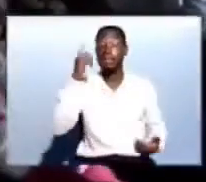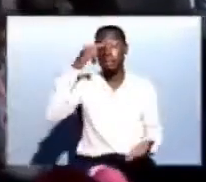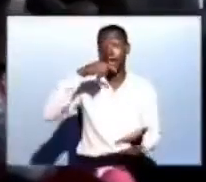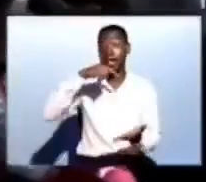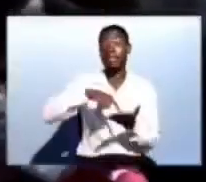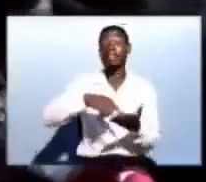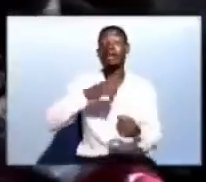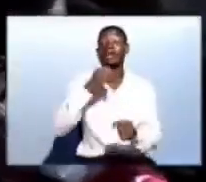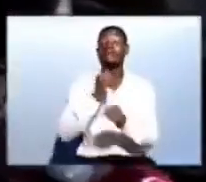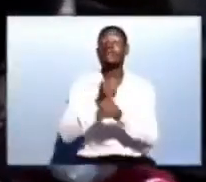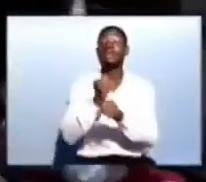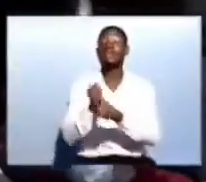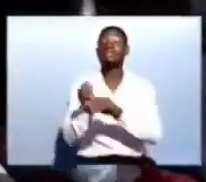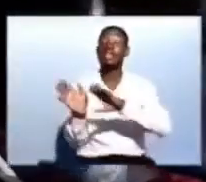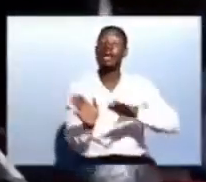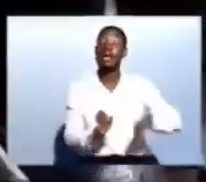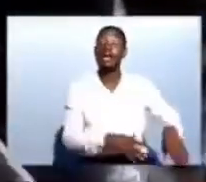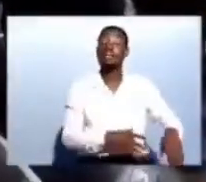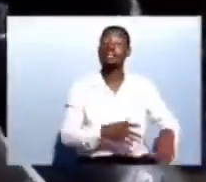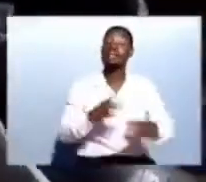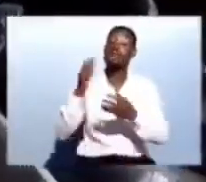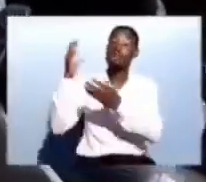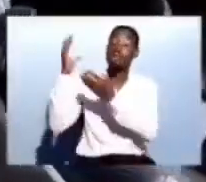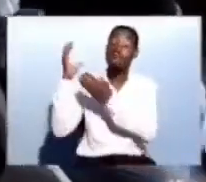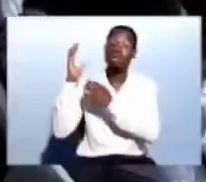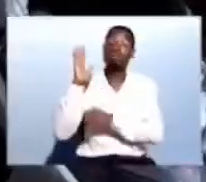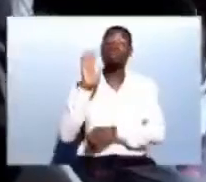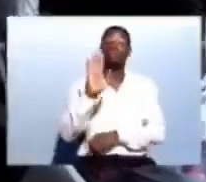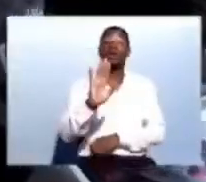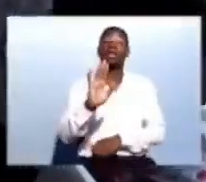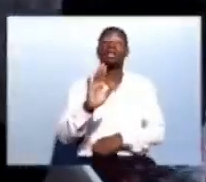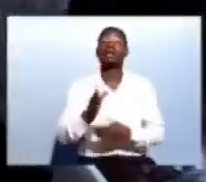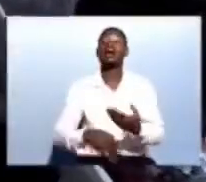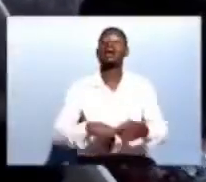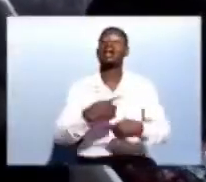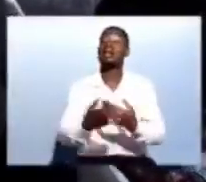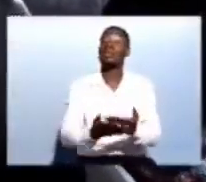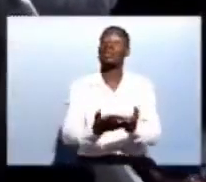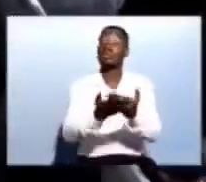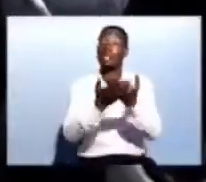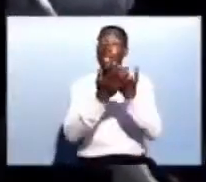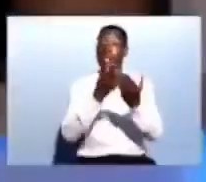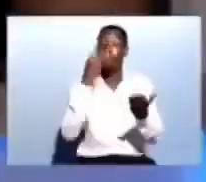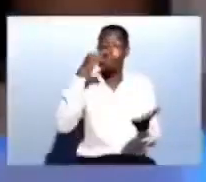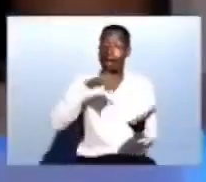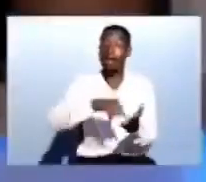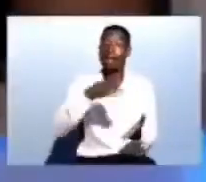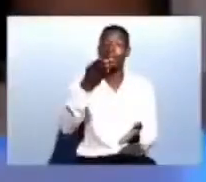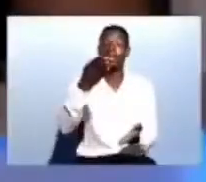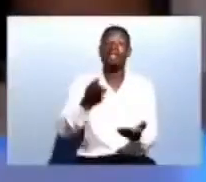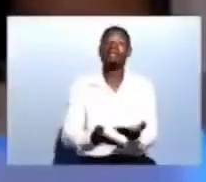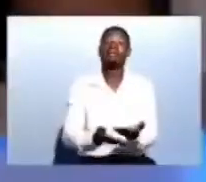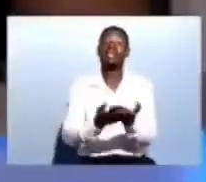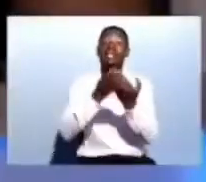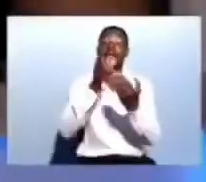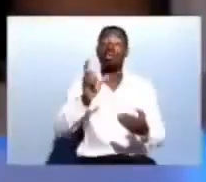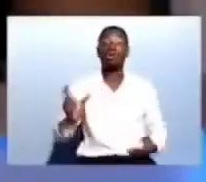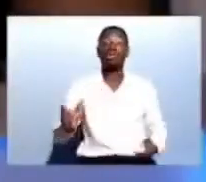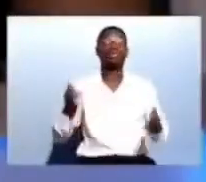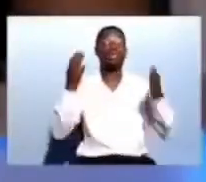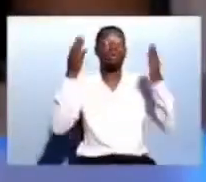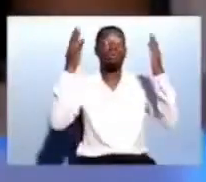Simaanishi akafanye kazi aache wajibu wake, la, akafanye kazi akusaidie, maana yeye ni msaidizi. Watu wa